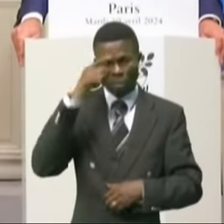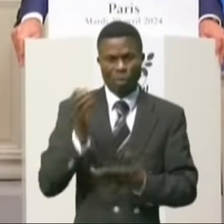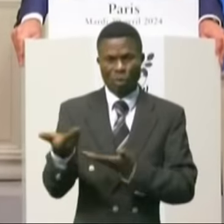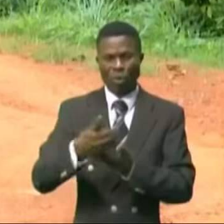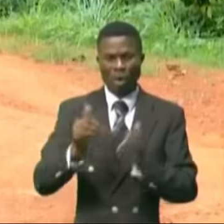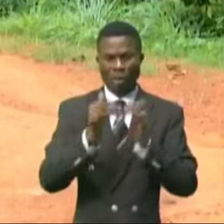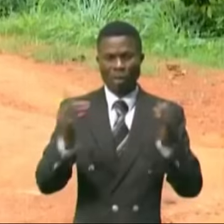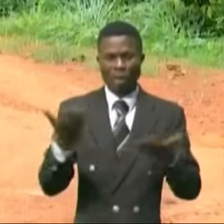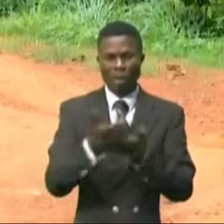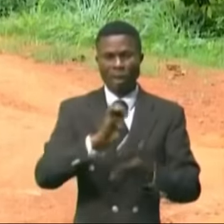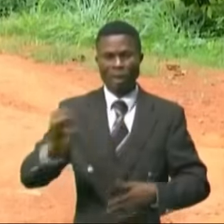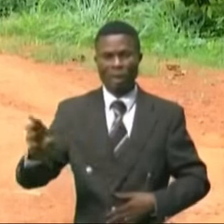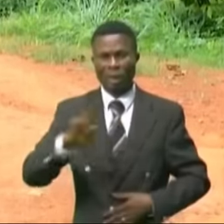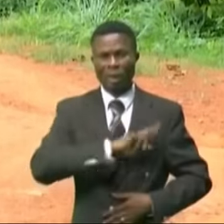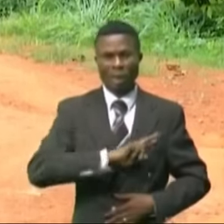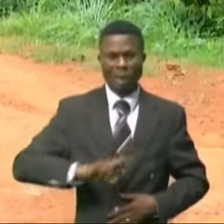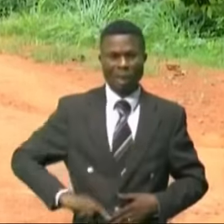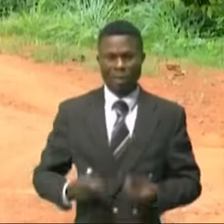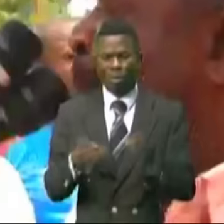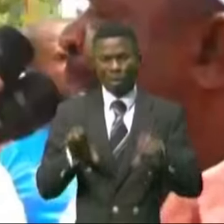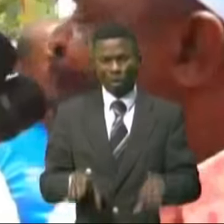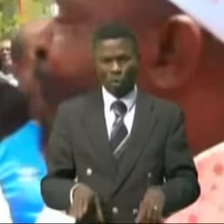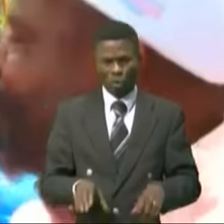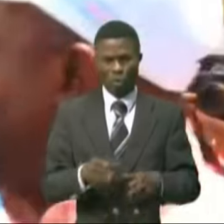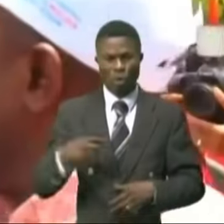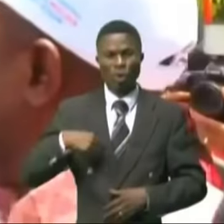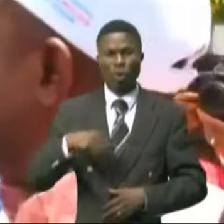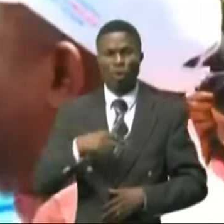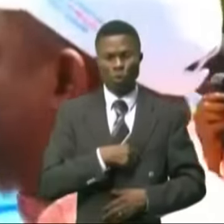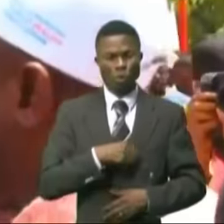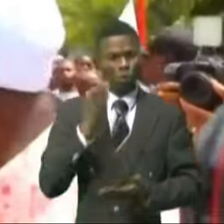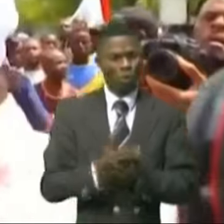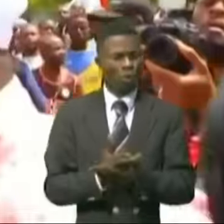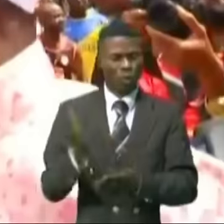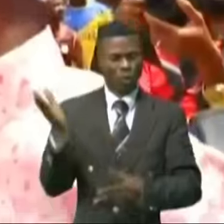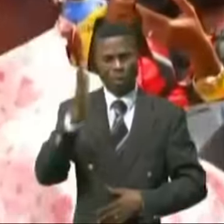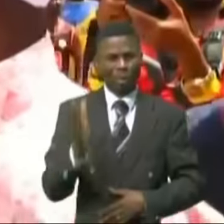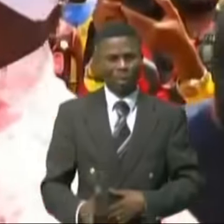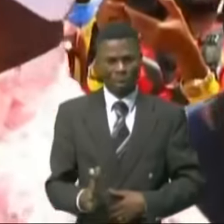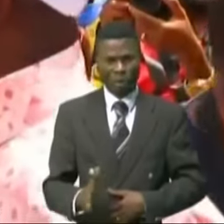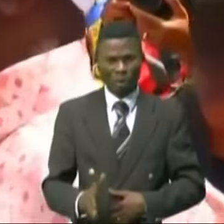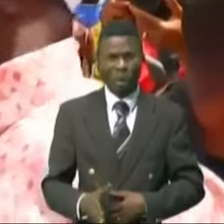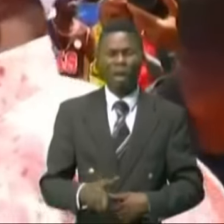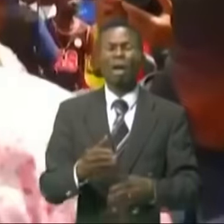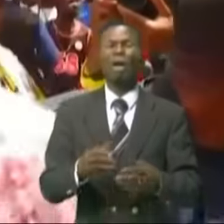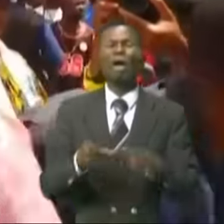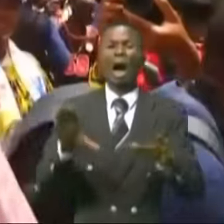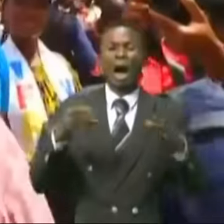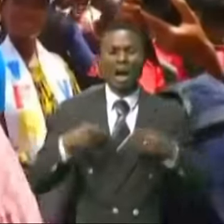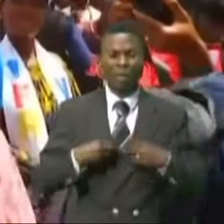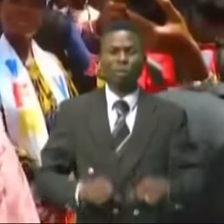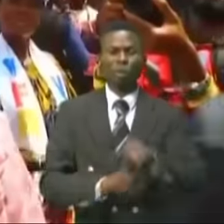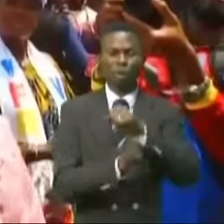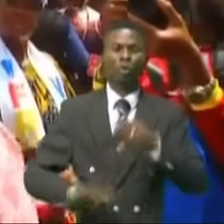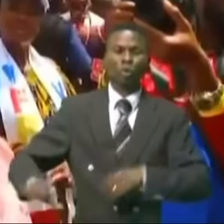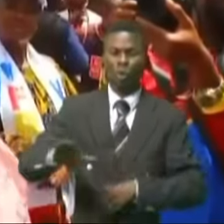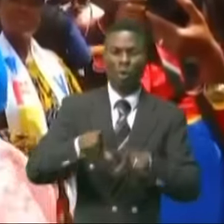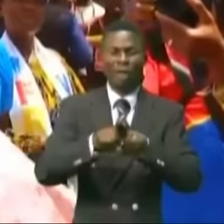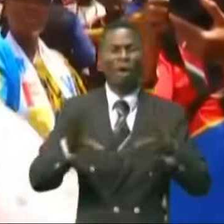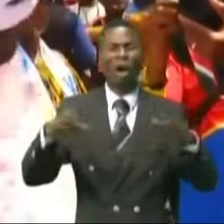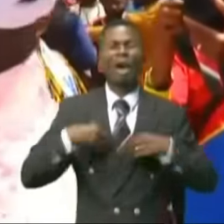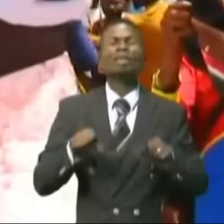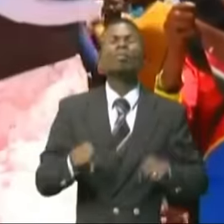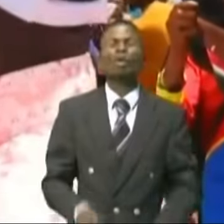de la paix dans la partie est du pays. Nous ne nous lâcherons rien, la patrie ou la mort. Kalimbouyi monte au